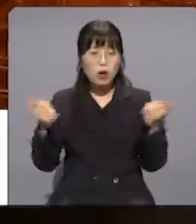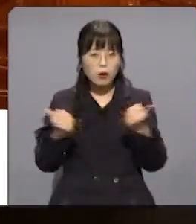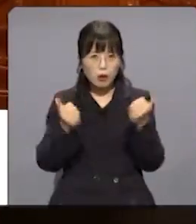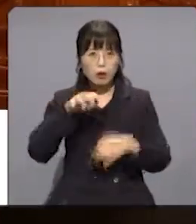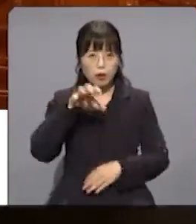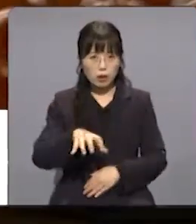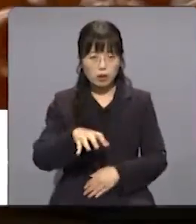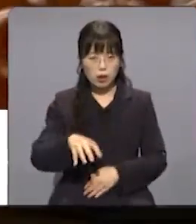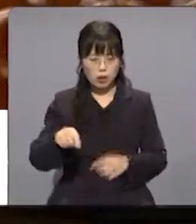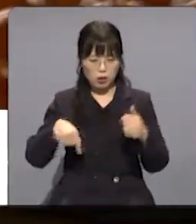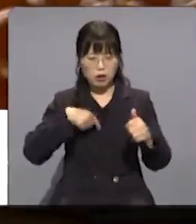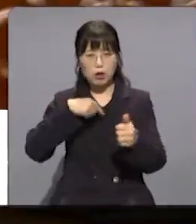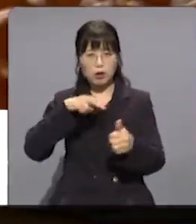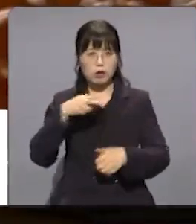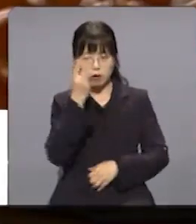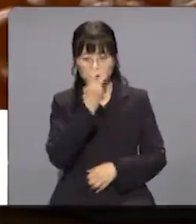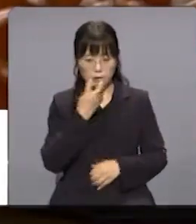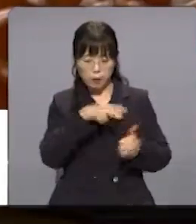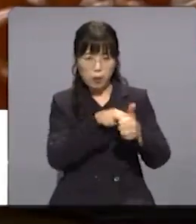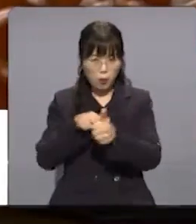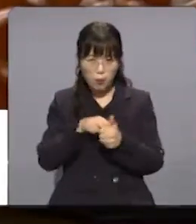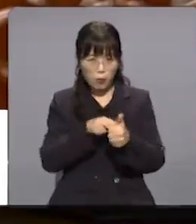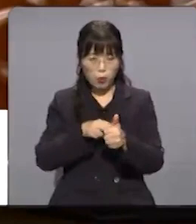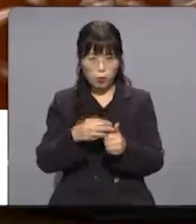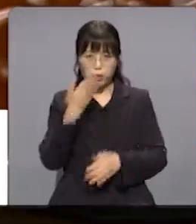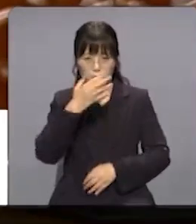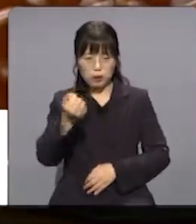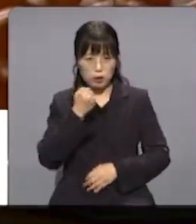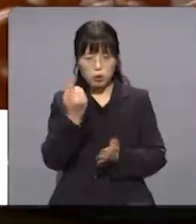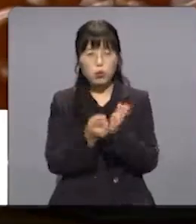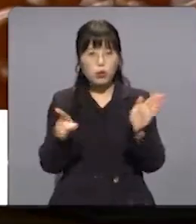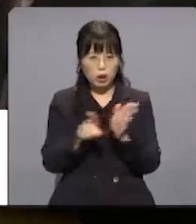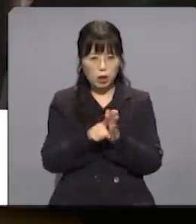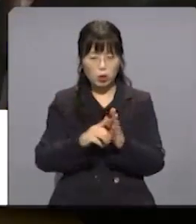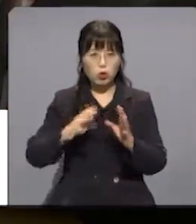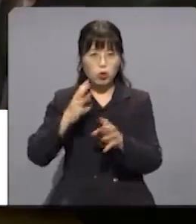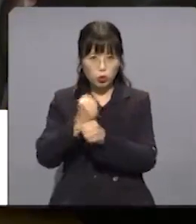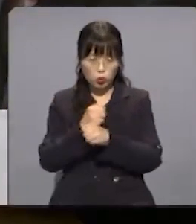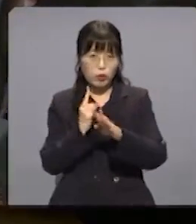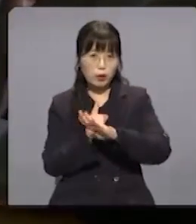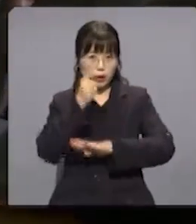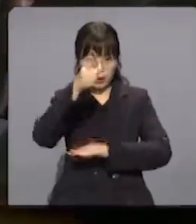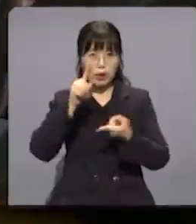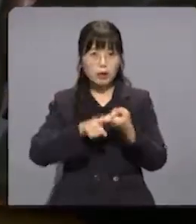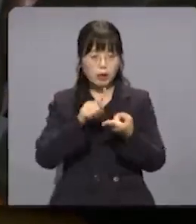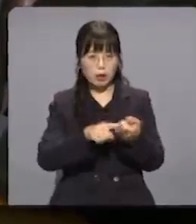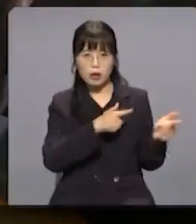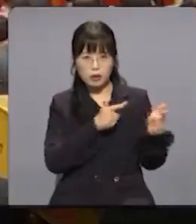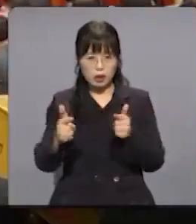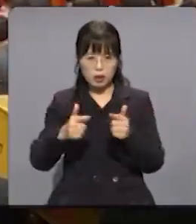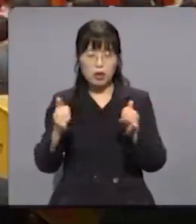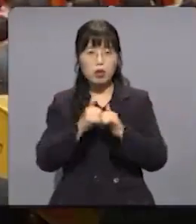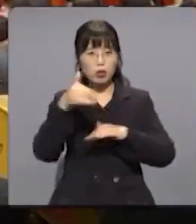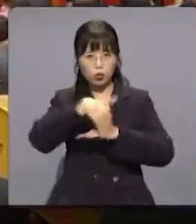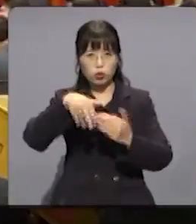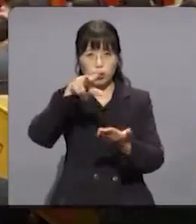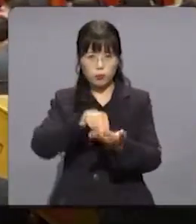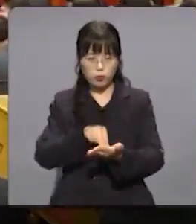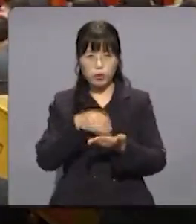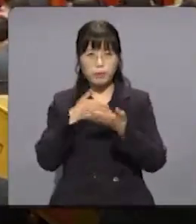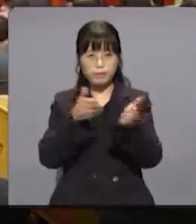회의에서는 정찰정보 능력재고를 위해 빠른 시일 안에 군사 정찰위성을 발사하는 내용 등이 전투적 과업으로